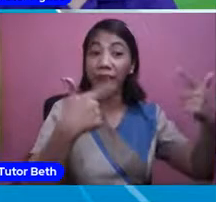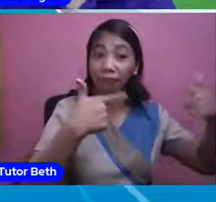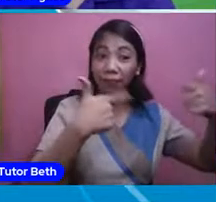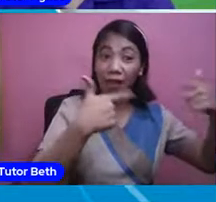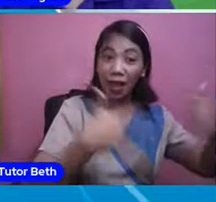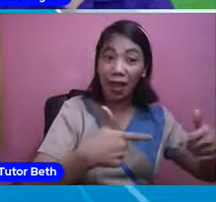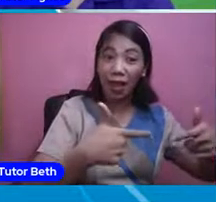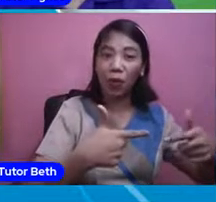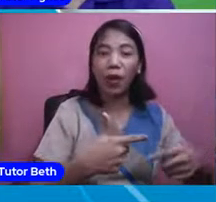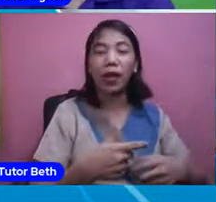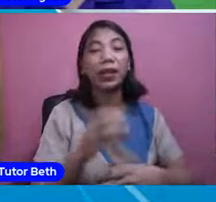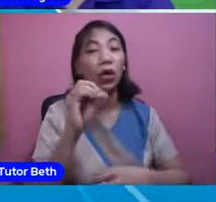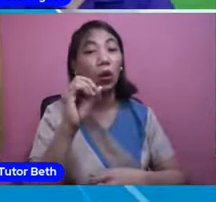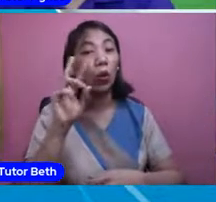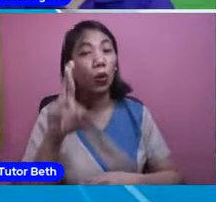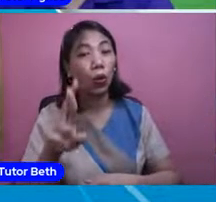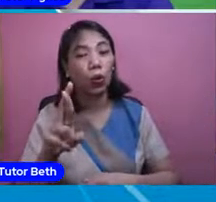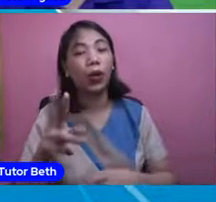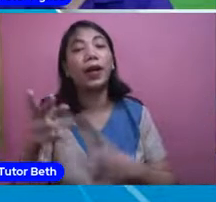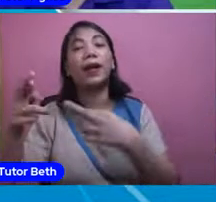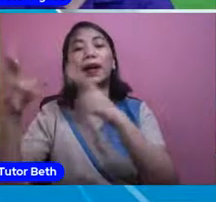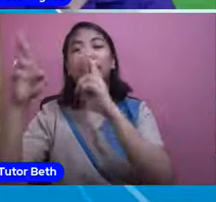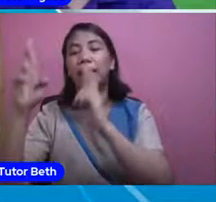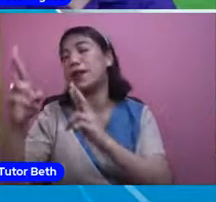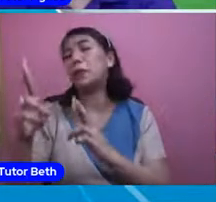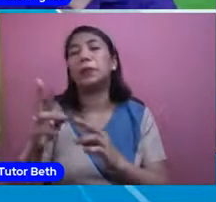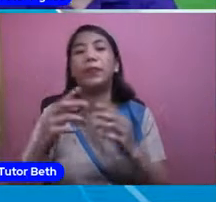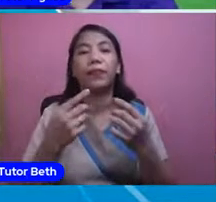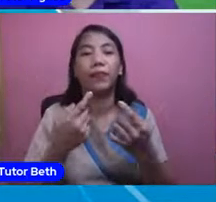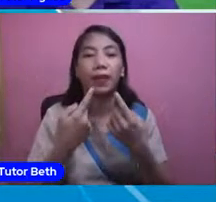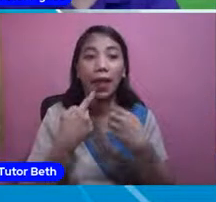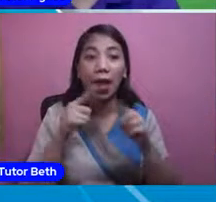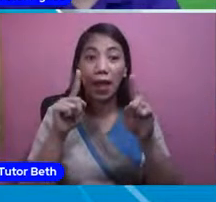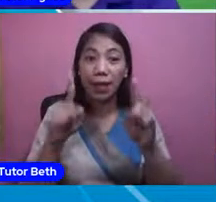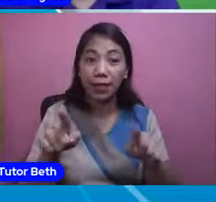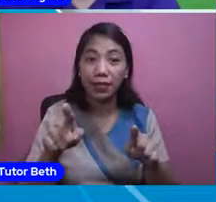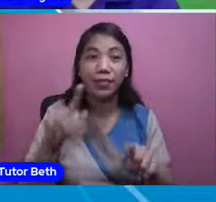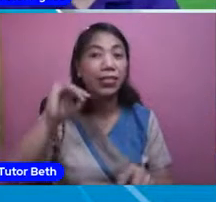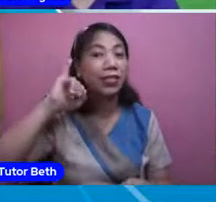Okay, sumagot na po si Jennifer. Sabi ni Jennifer,